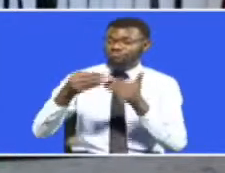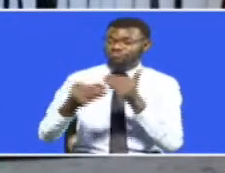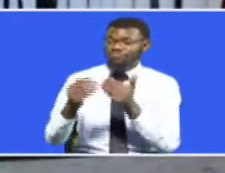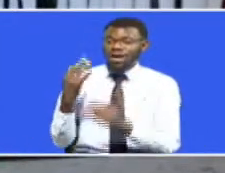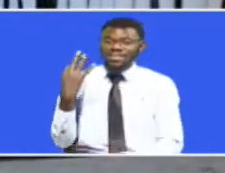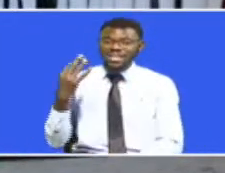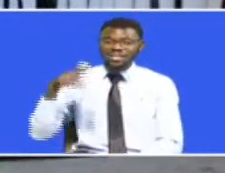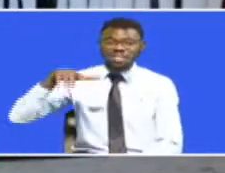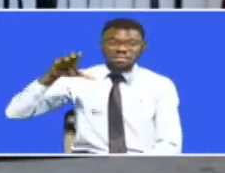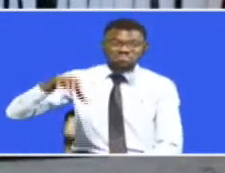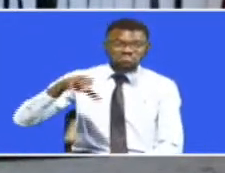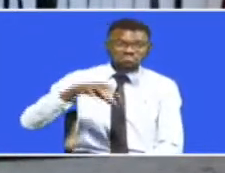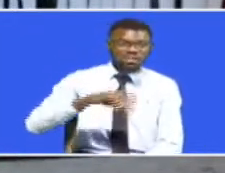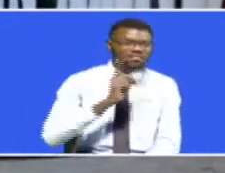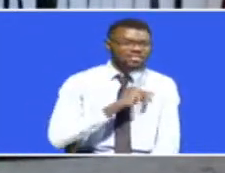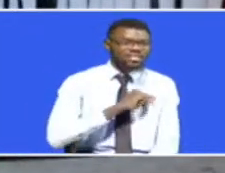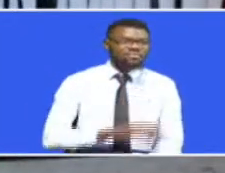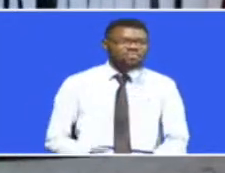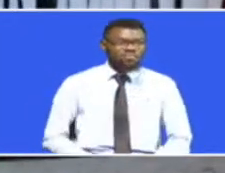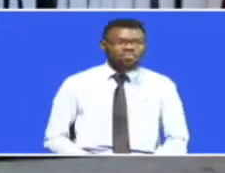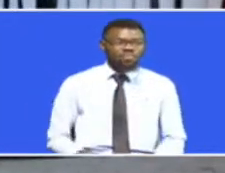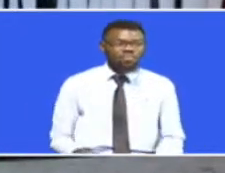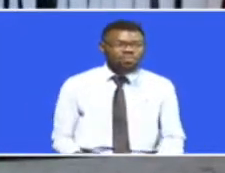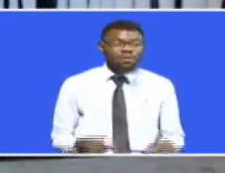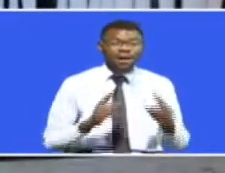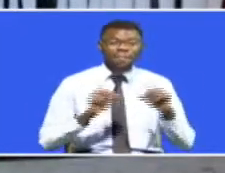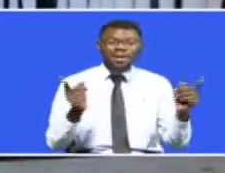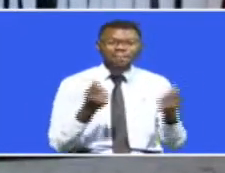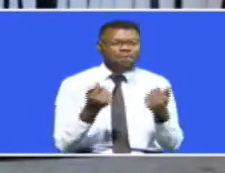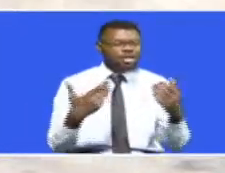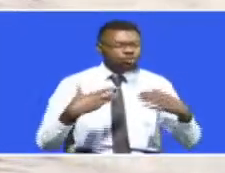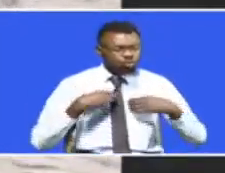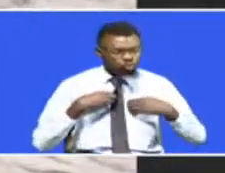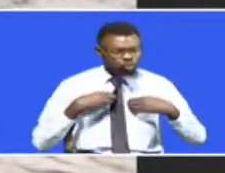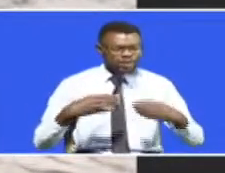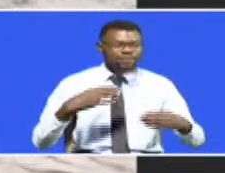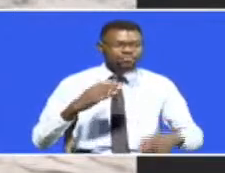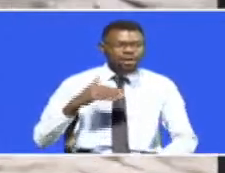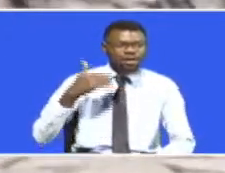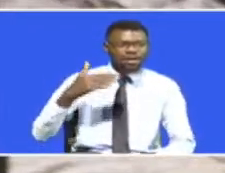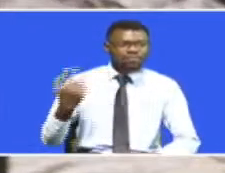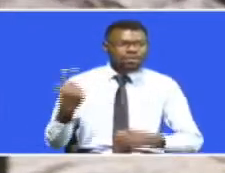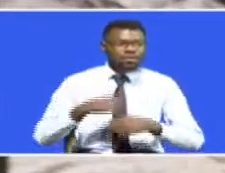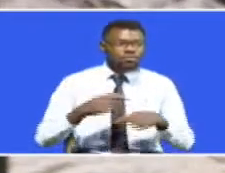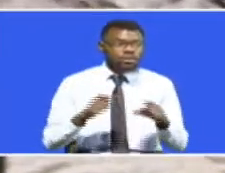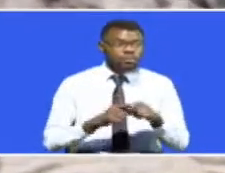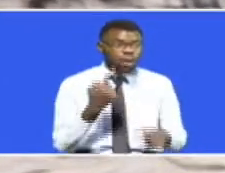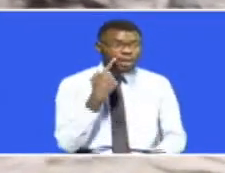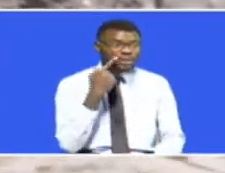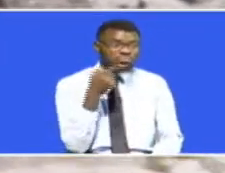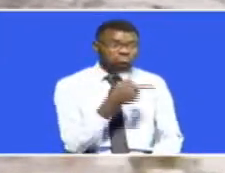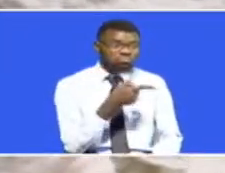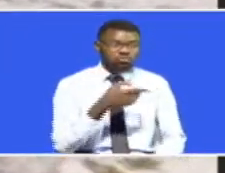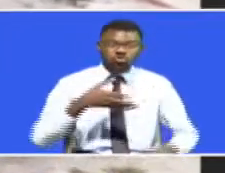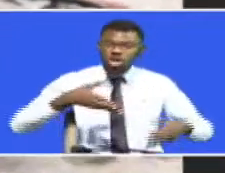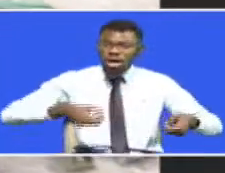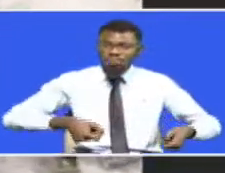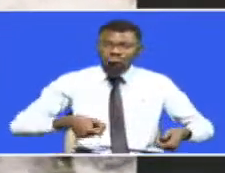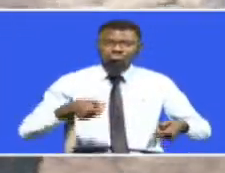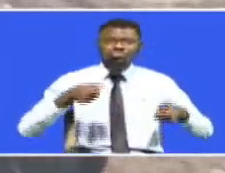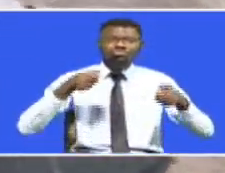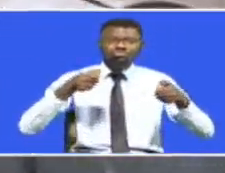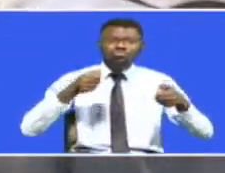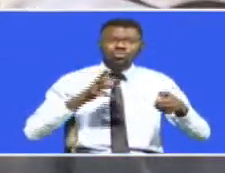ploti. But si mtu anataka pesa mingi day by day. Here we witnessed workers fetch contaminated